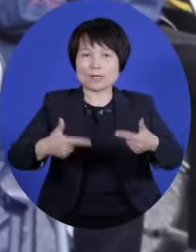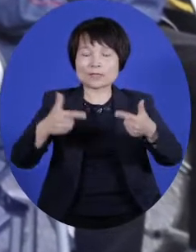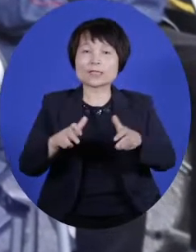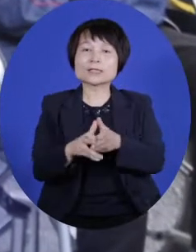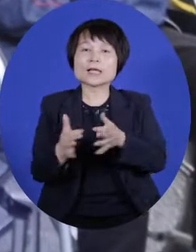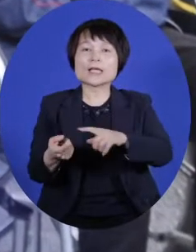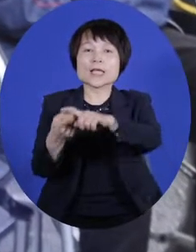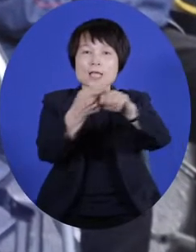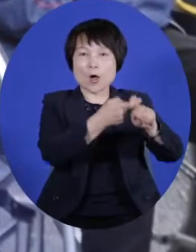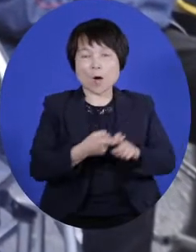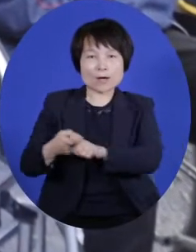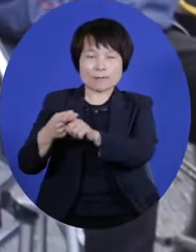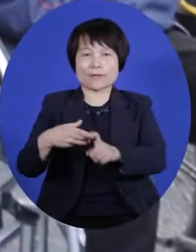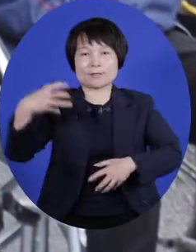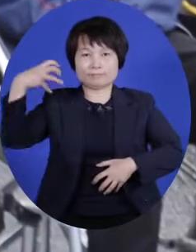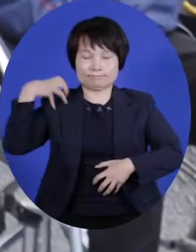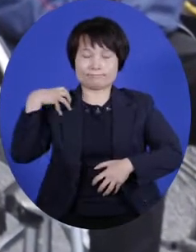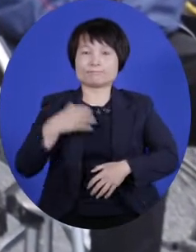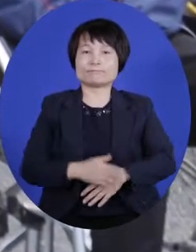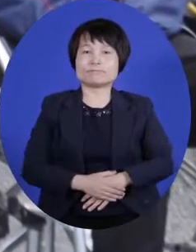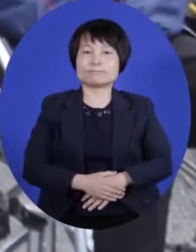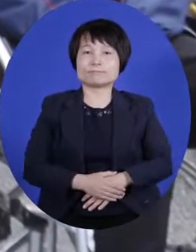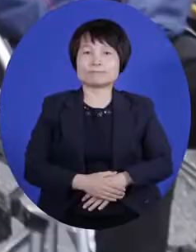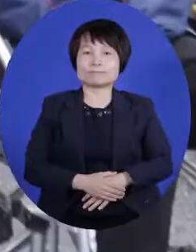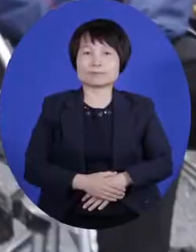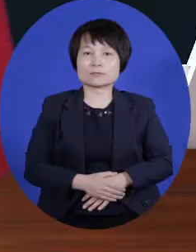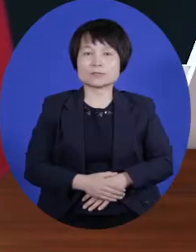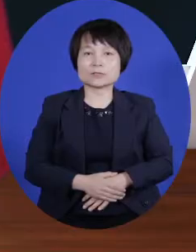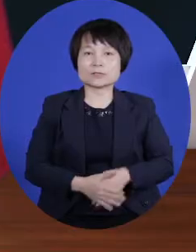광주시 장애인연합회가 주관하여 실시하고 있습니다.